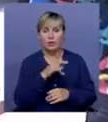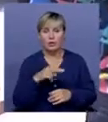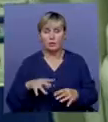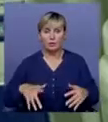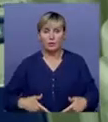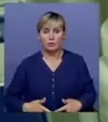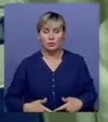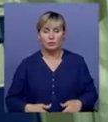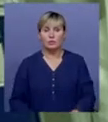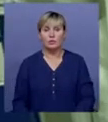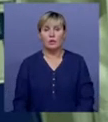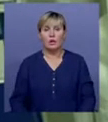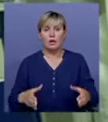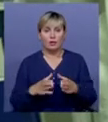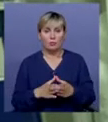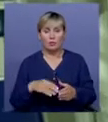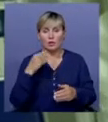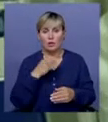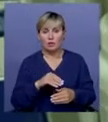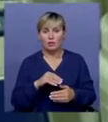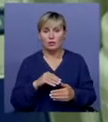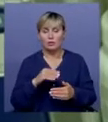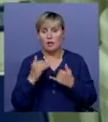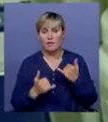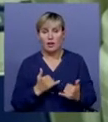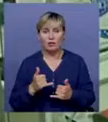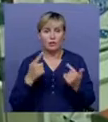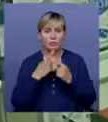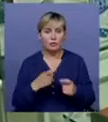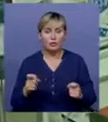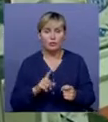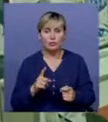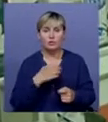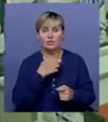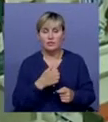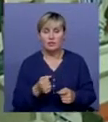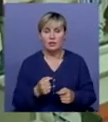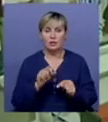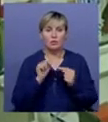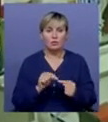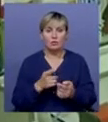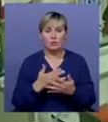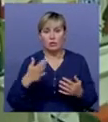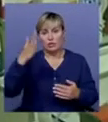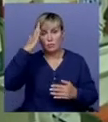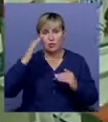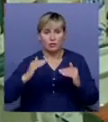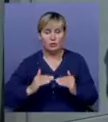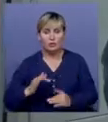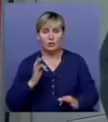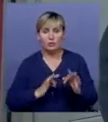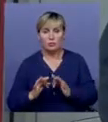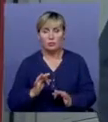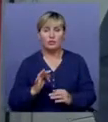простуды. В Комитете контроля качества и безопасности товаров и услуг сообщают, что дефицит противовирусных и жаропонижающих препаратов